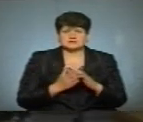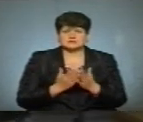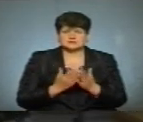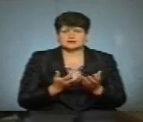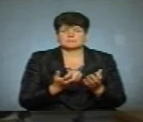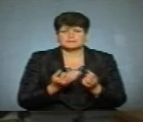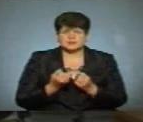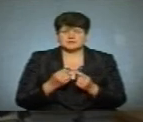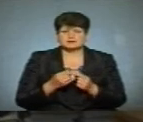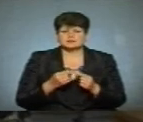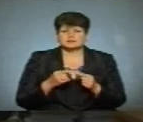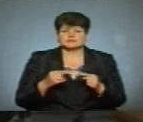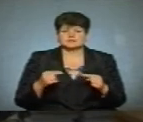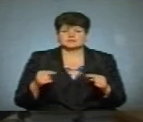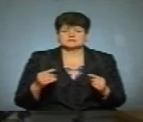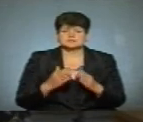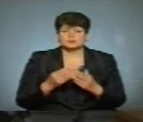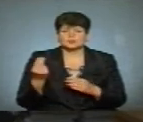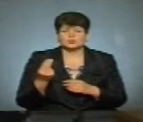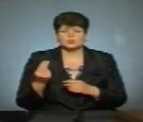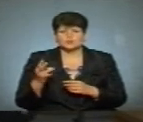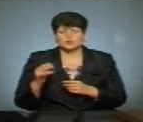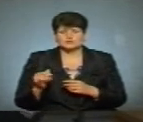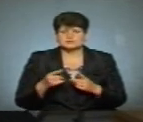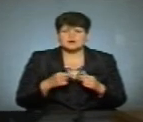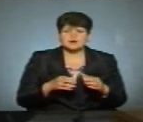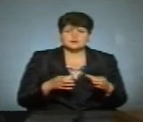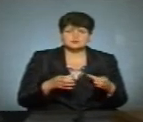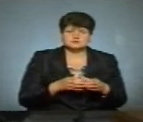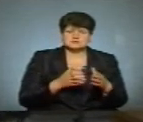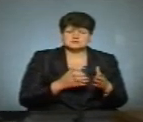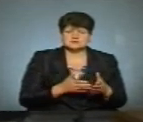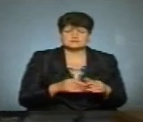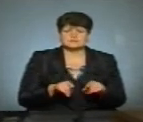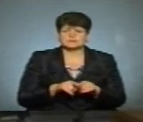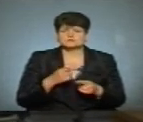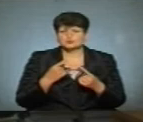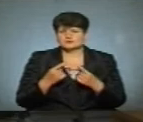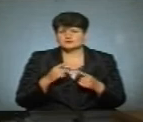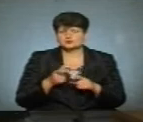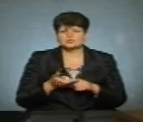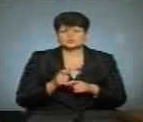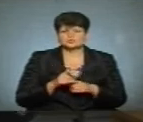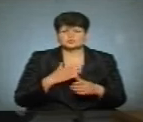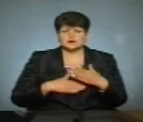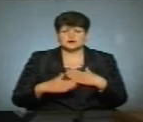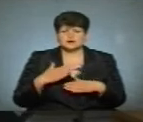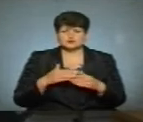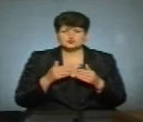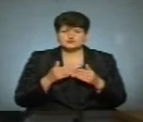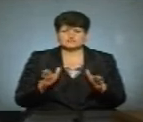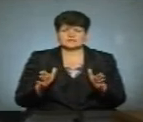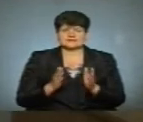брали різні книги, художні, галузеві. Також казали, що дуже раді, що нарешті відкрилась